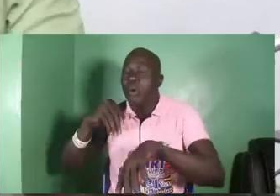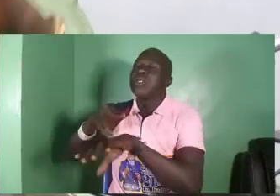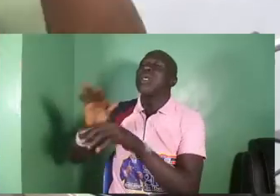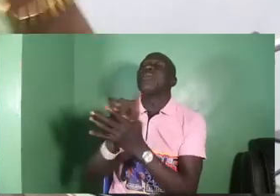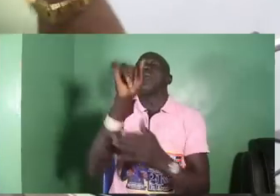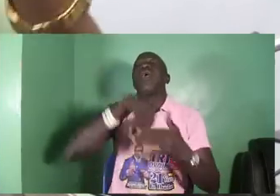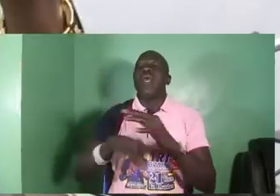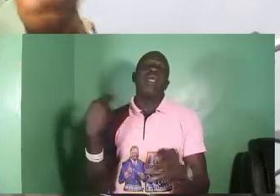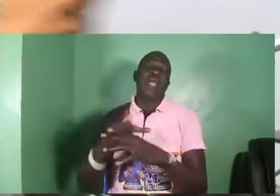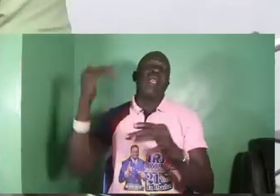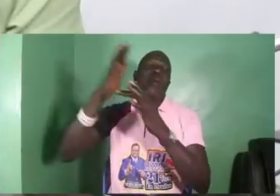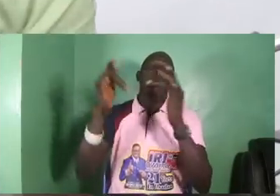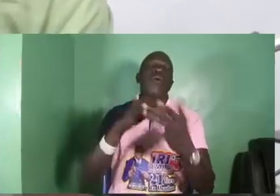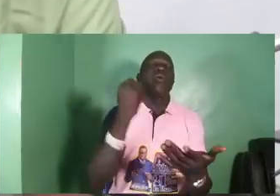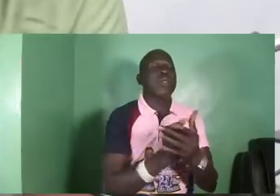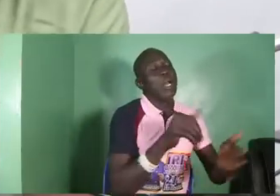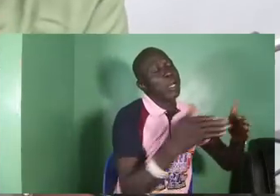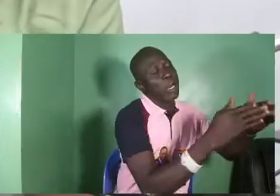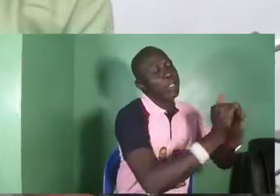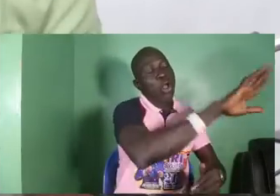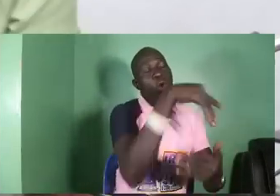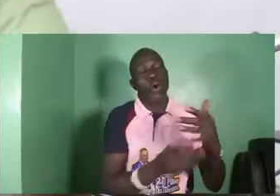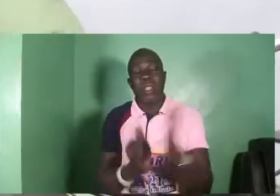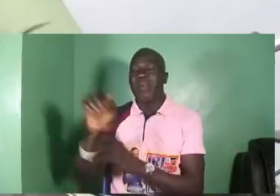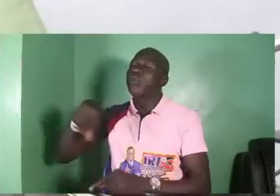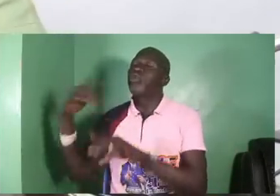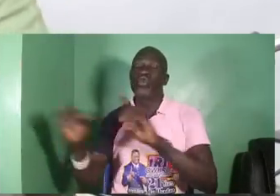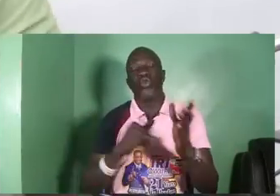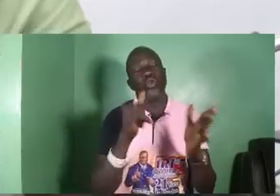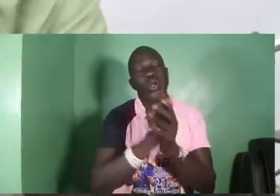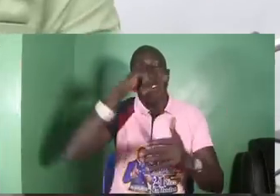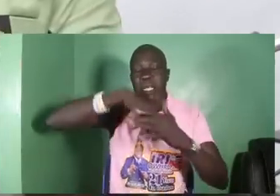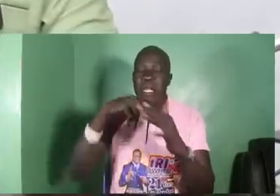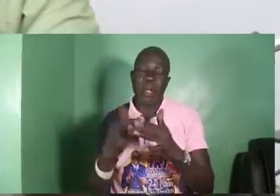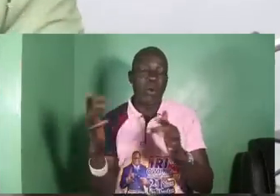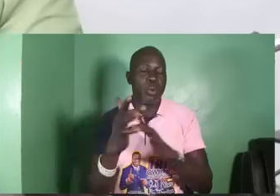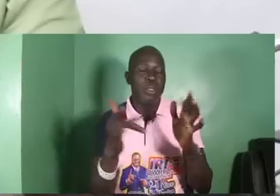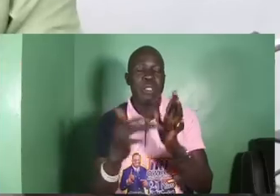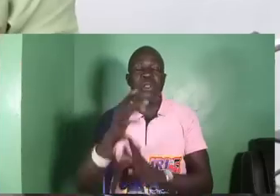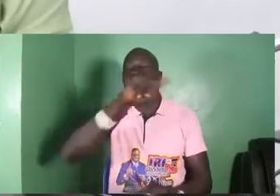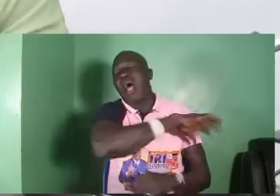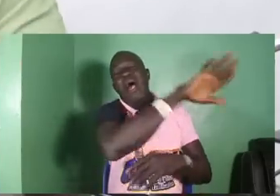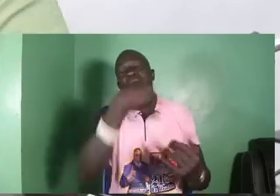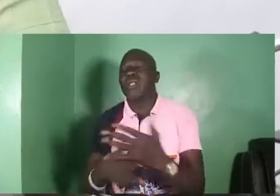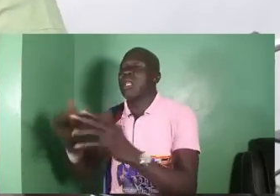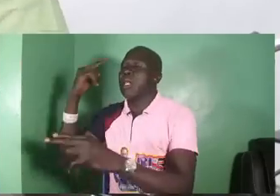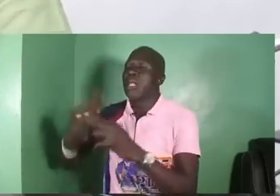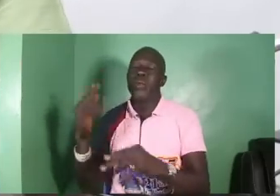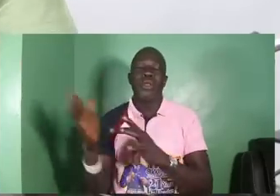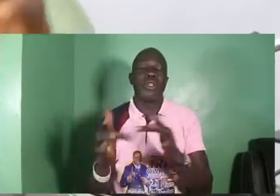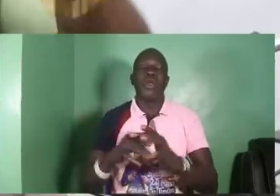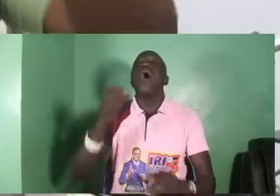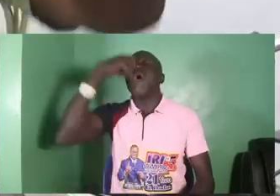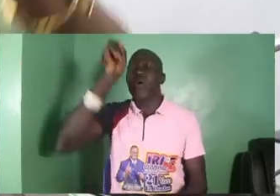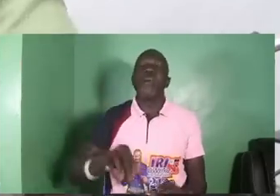sẹ́. Lórí ìtọ́ni. Gbogbo tí a máa ṣe. Ní ìdálẹ̀ wà sùn. Ẹbí ní nọ́mọ̀ sẹ̀mí.